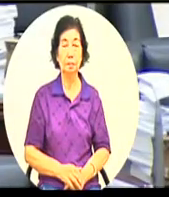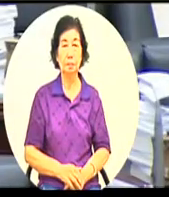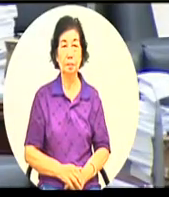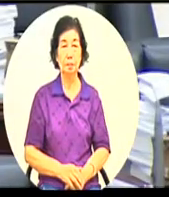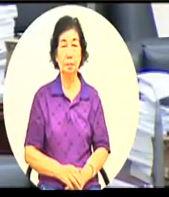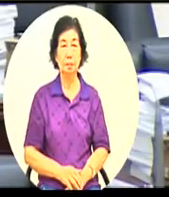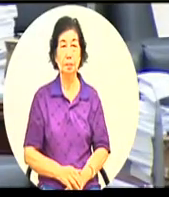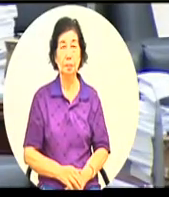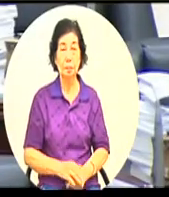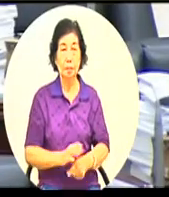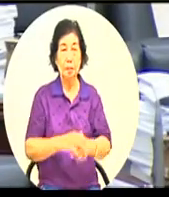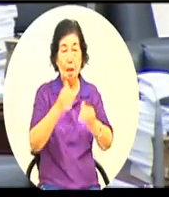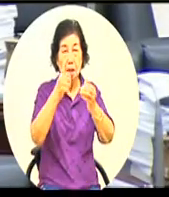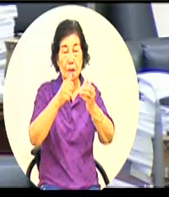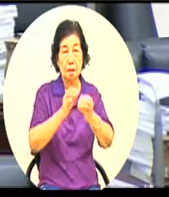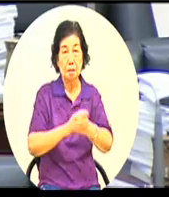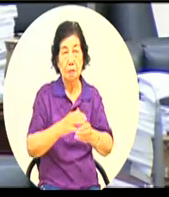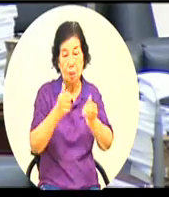成长率